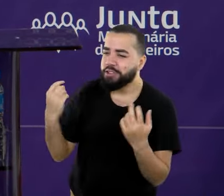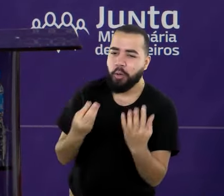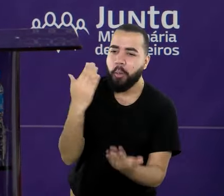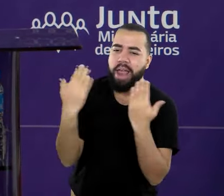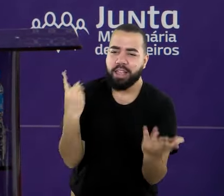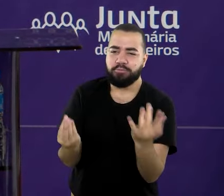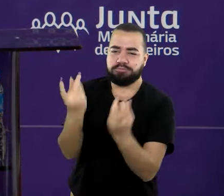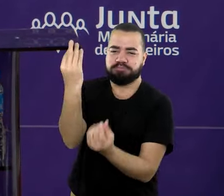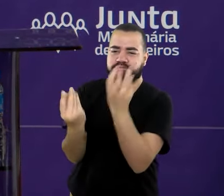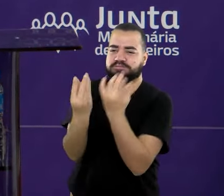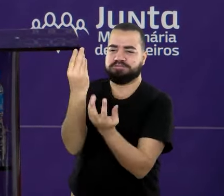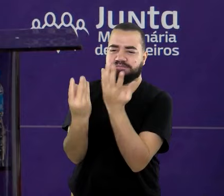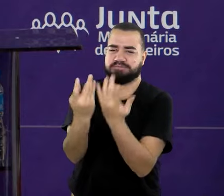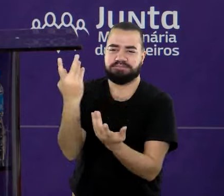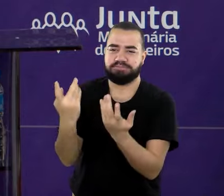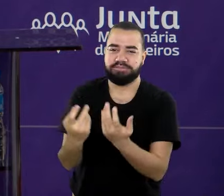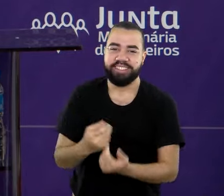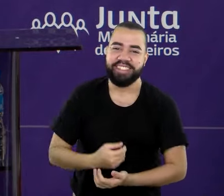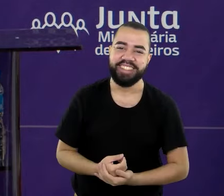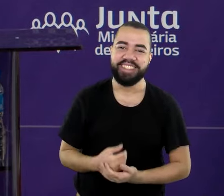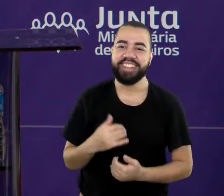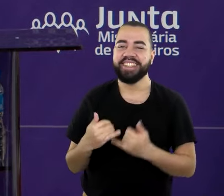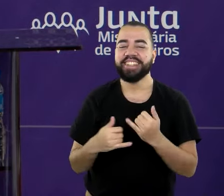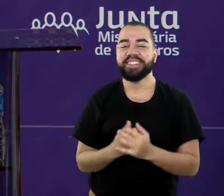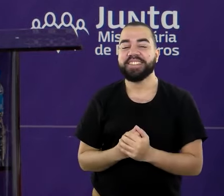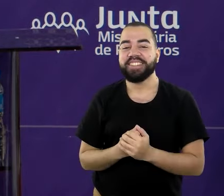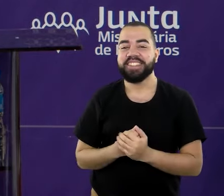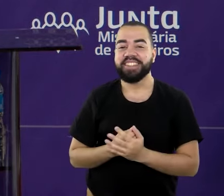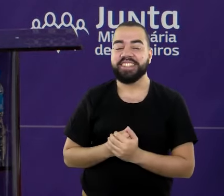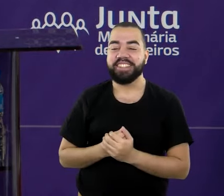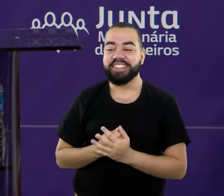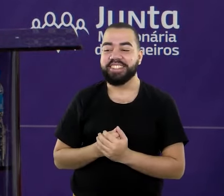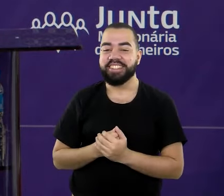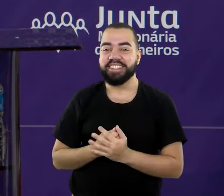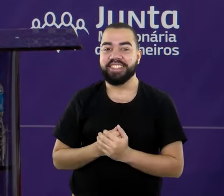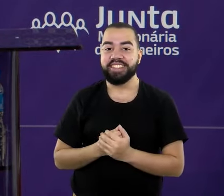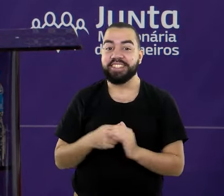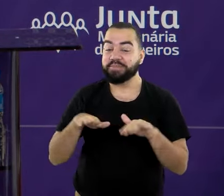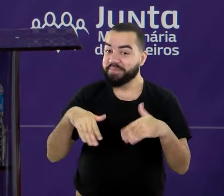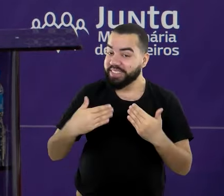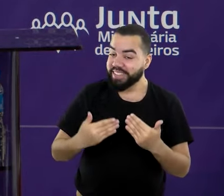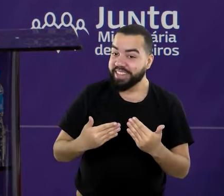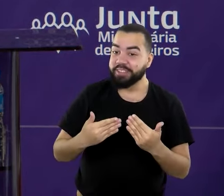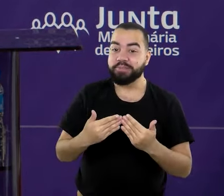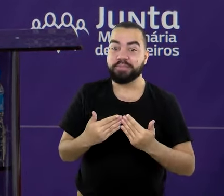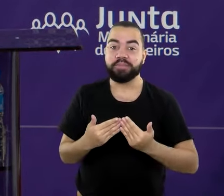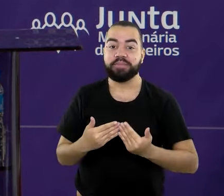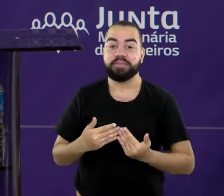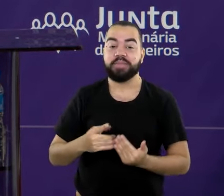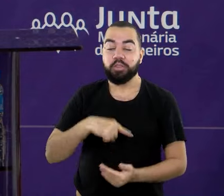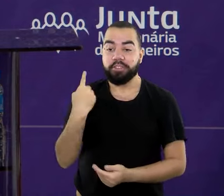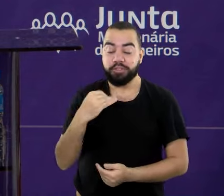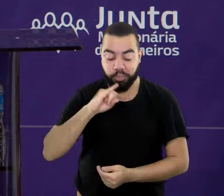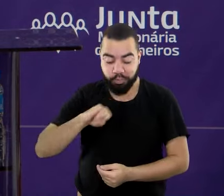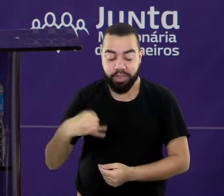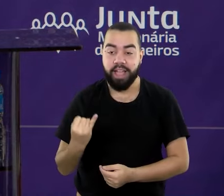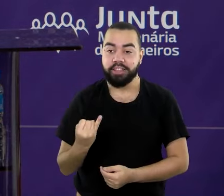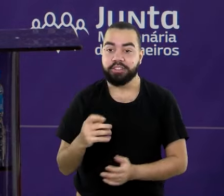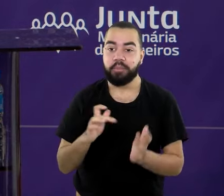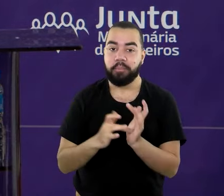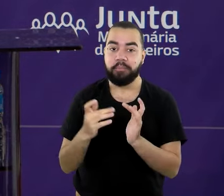우리 교회 오셔서 설교하셨는데 큰 은혜를 끼치셨습니다. E ele tivemos uma oportunidade de ele vir para nossa igreja e